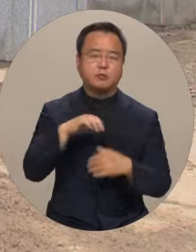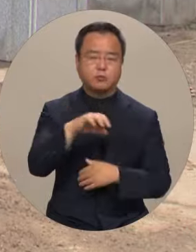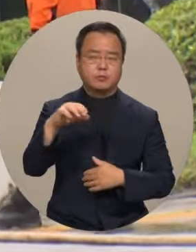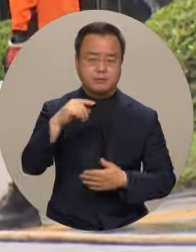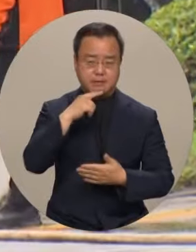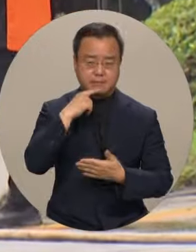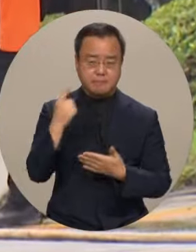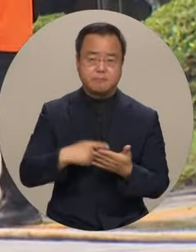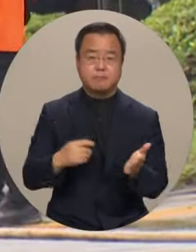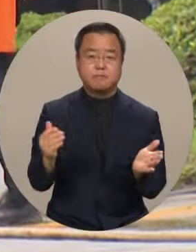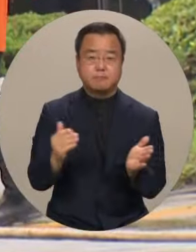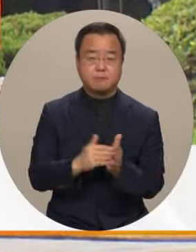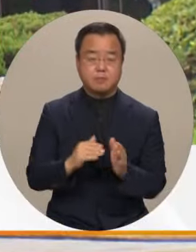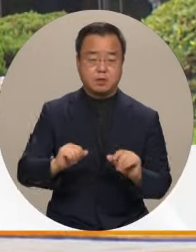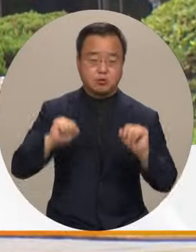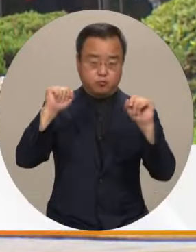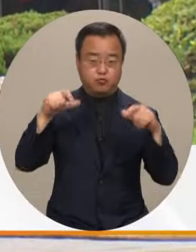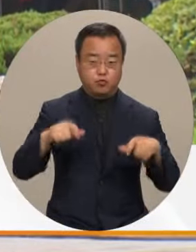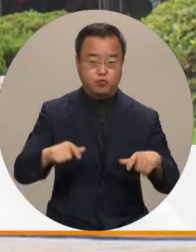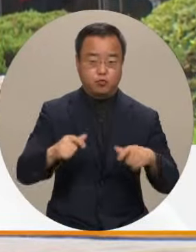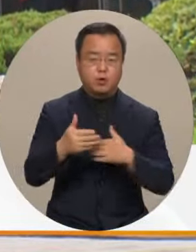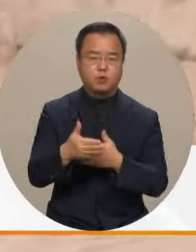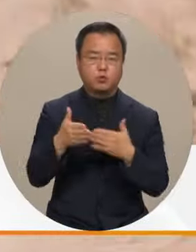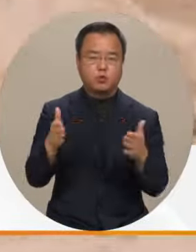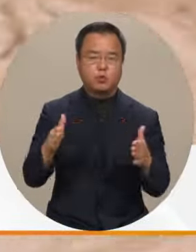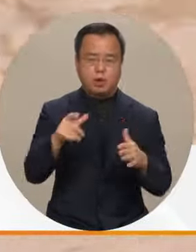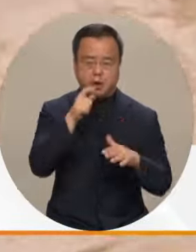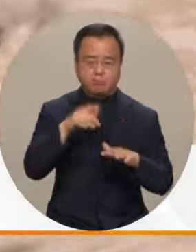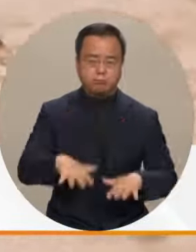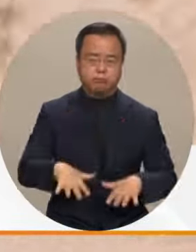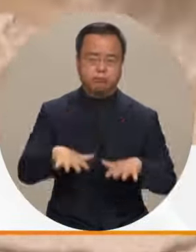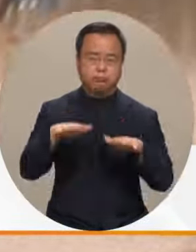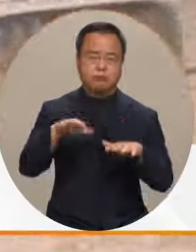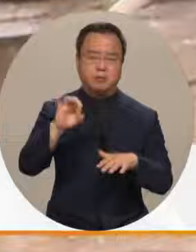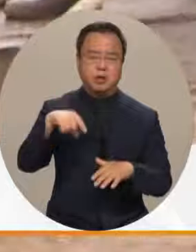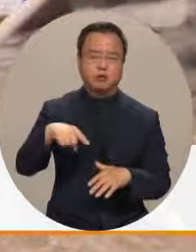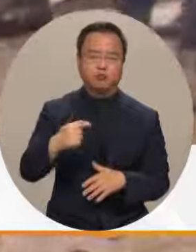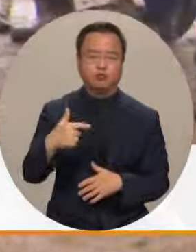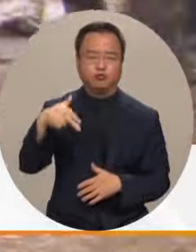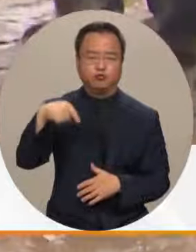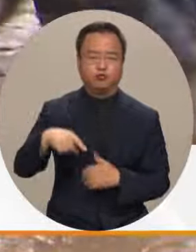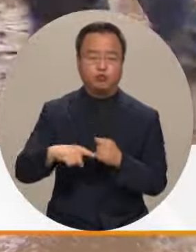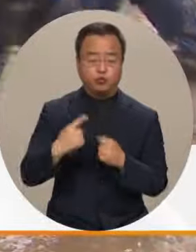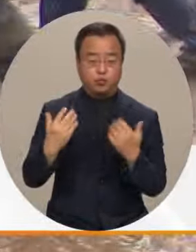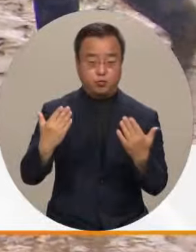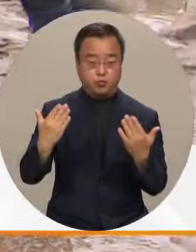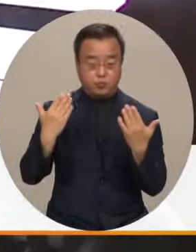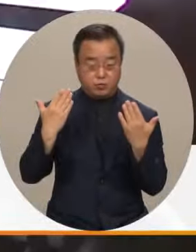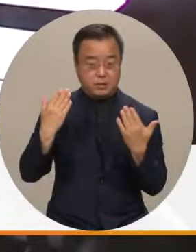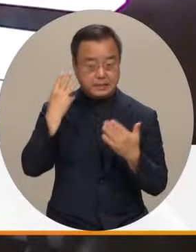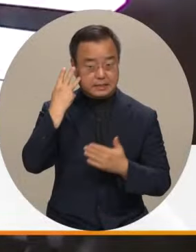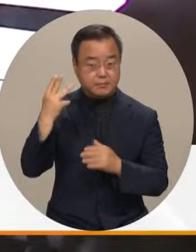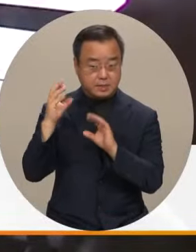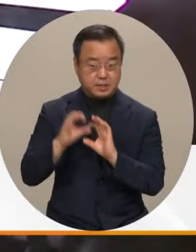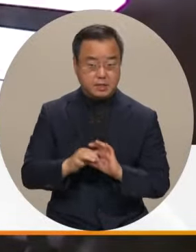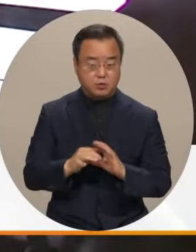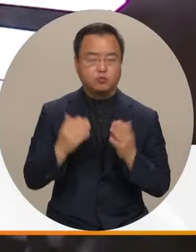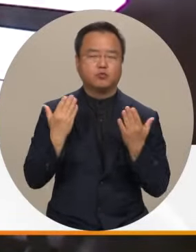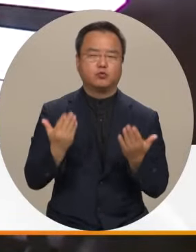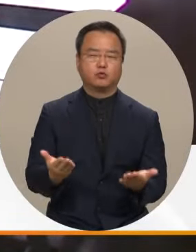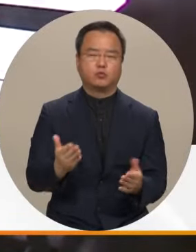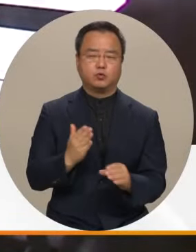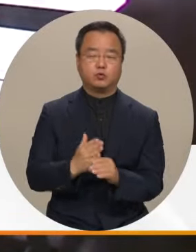입었습니다 운동장과 교실이 물에 잠겼던 운주 초등학교는 4일째 휴업 중입니다 이곳을 포함해 각각